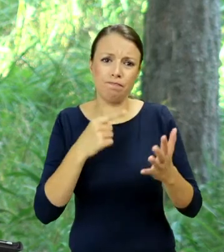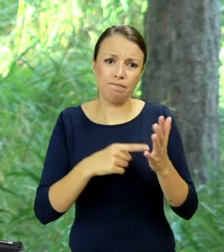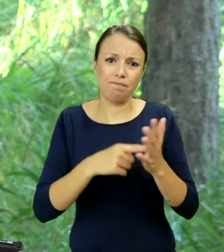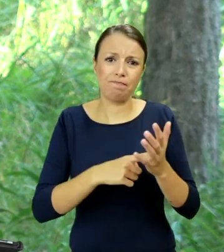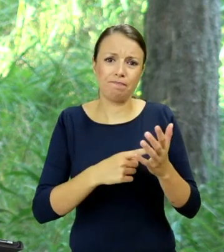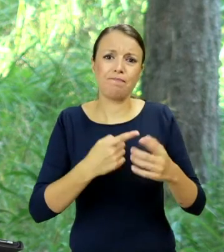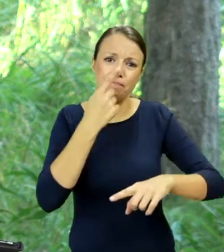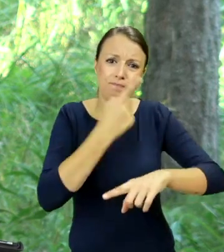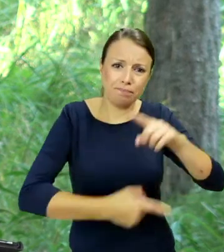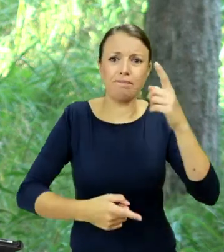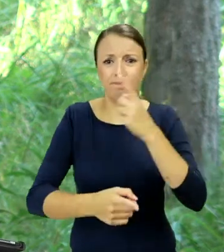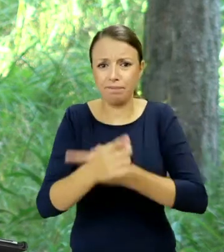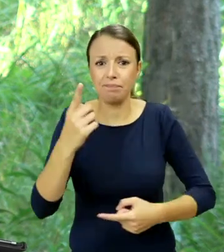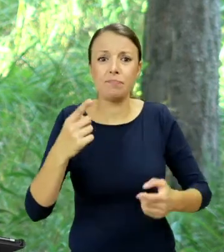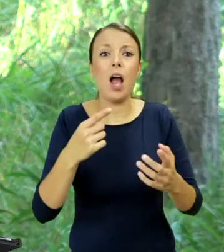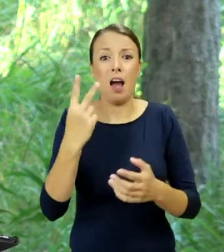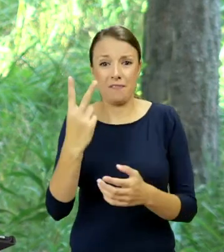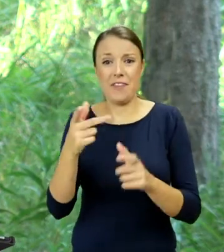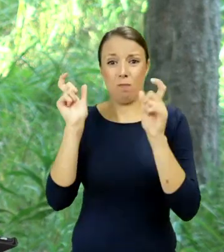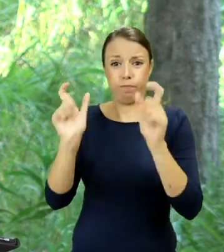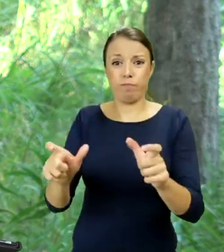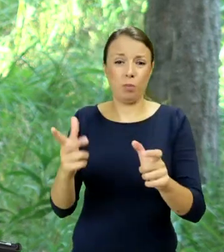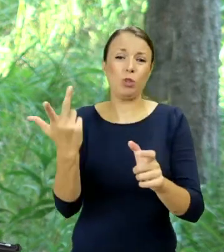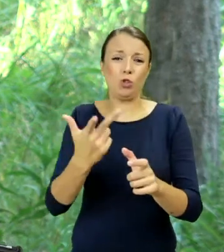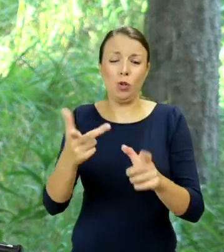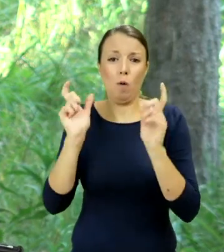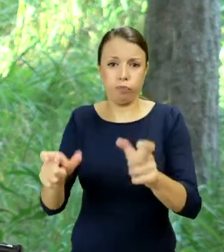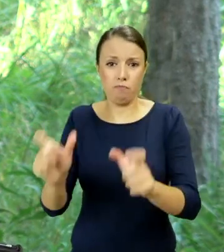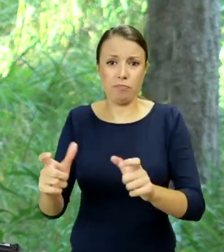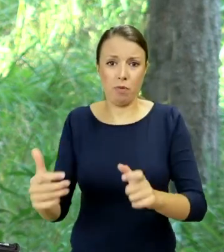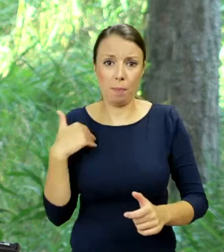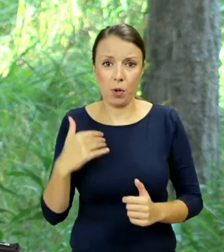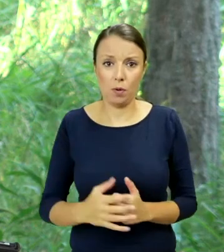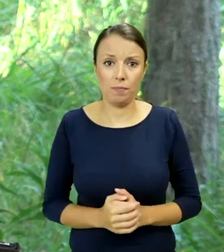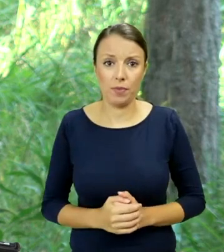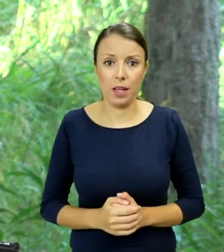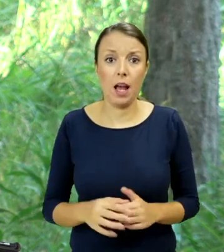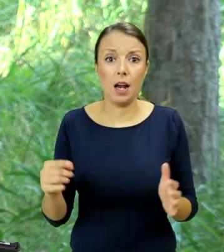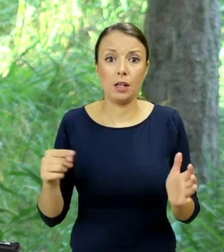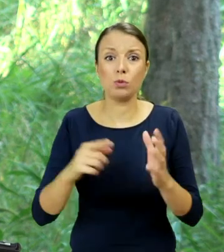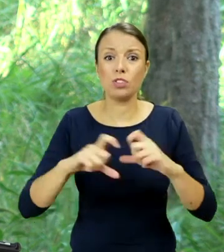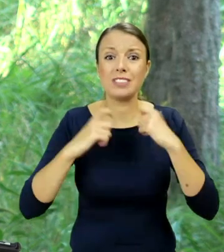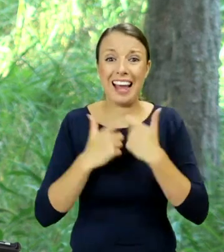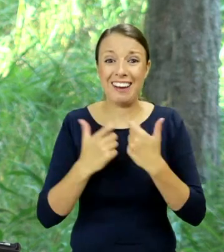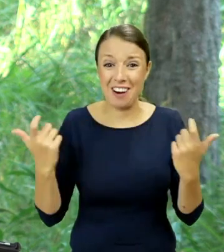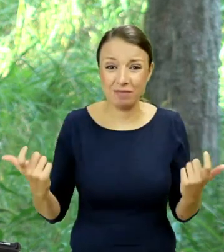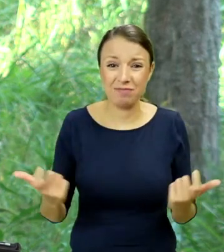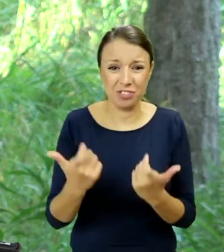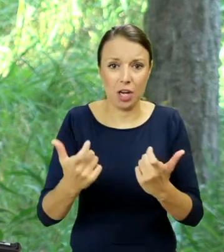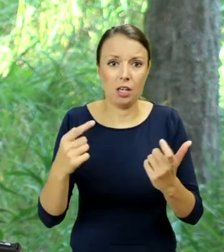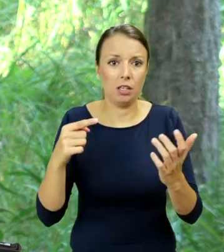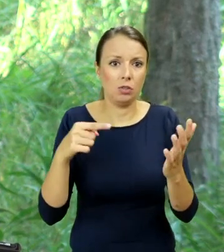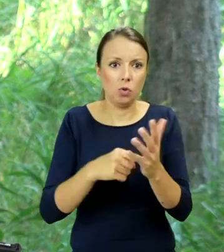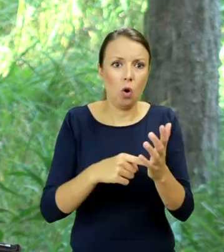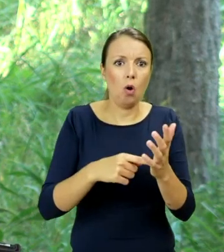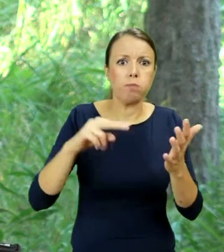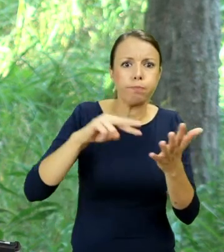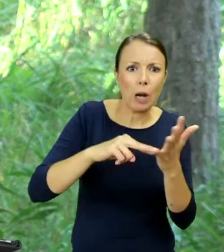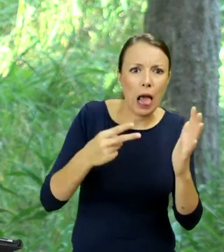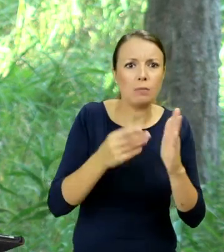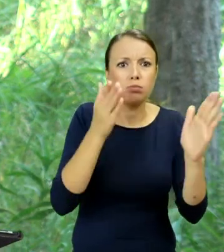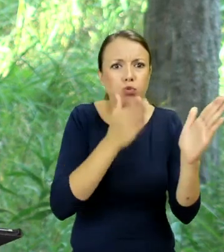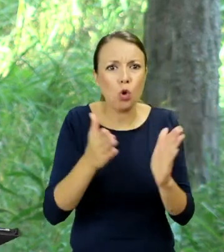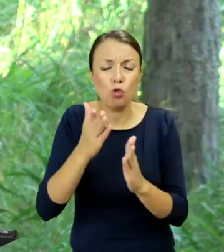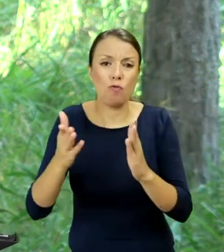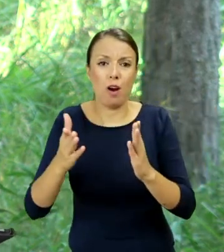zostały schwytane, ale rozmach tej akcji, jej przygotowanie, jej rozplanowanie to jest